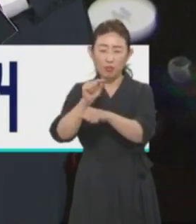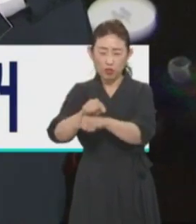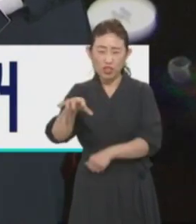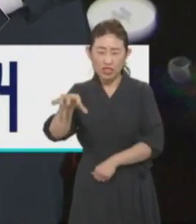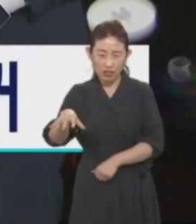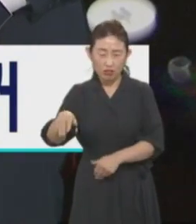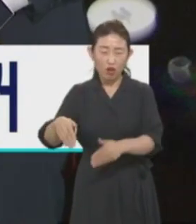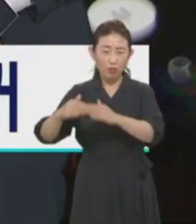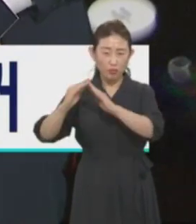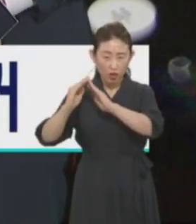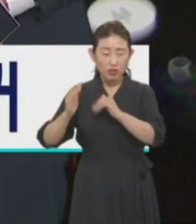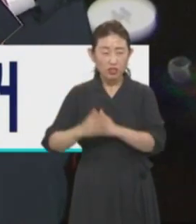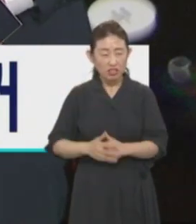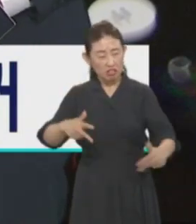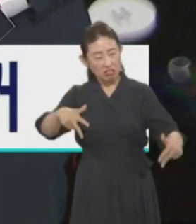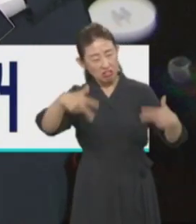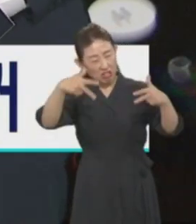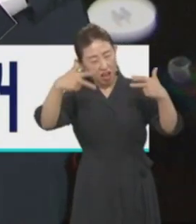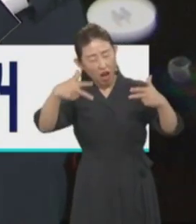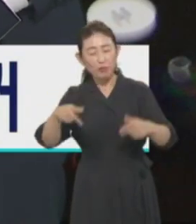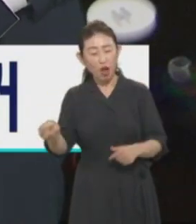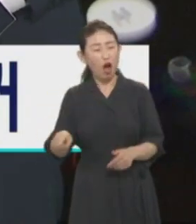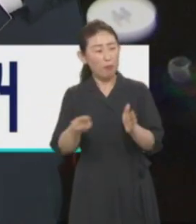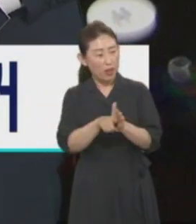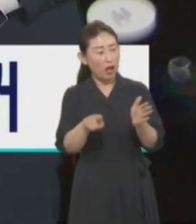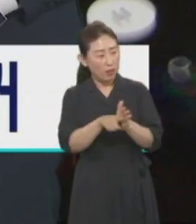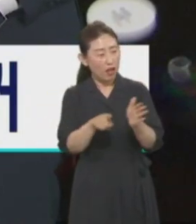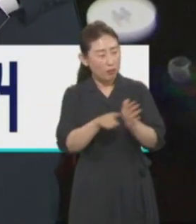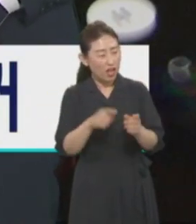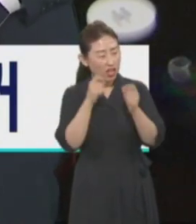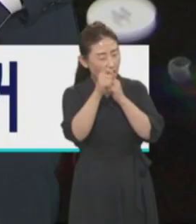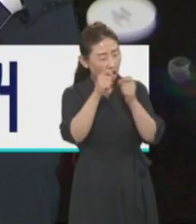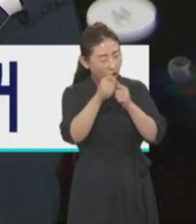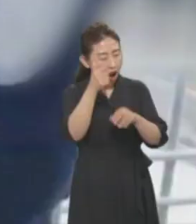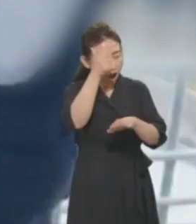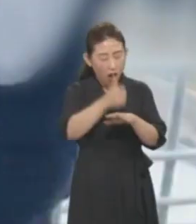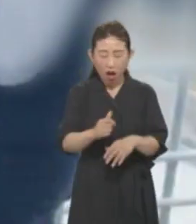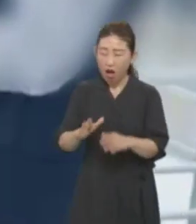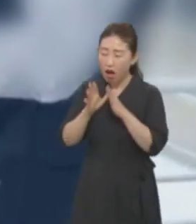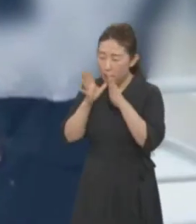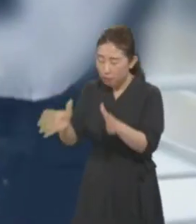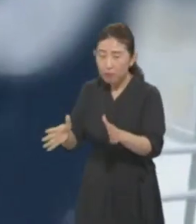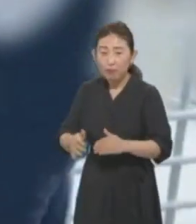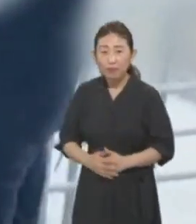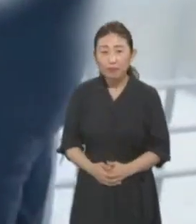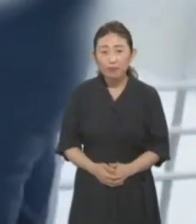하면서 피해자들을 안심시켰습니다. 조영진 기자의 보도입니다.